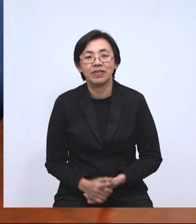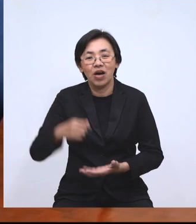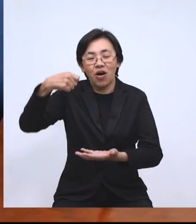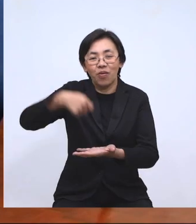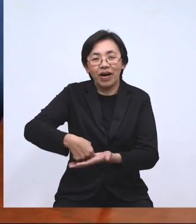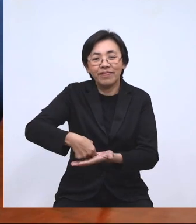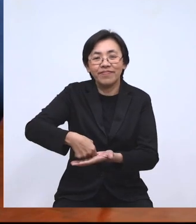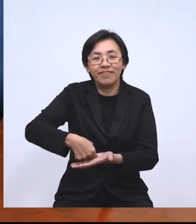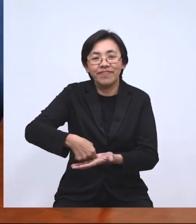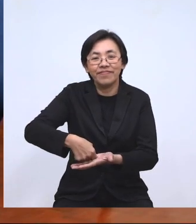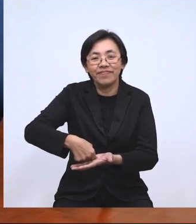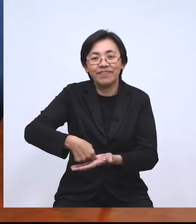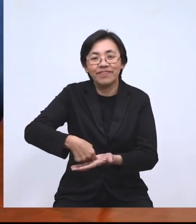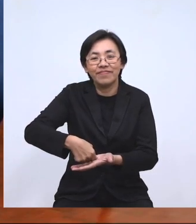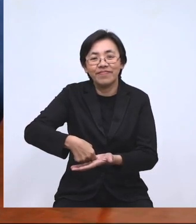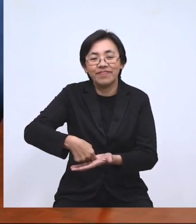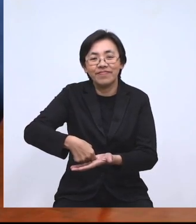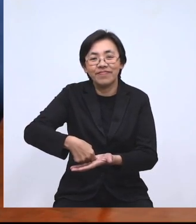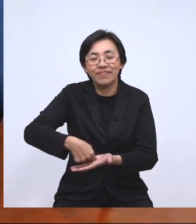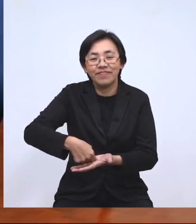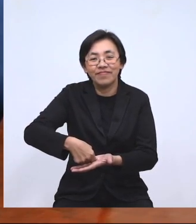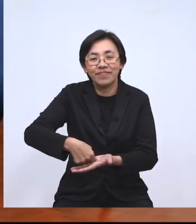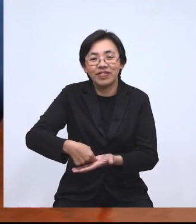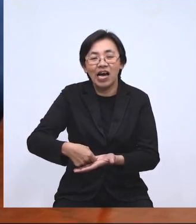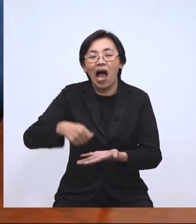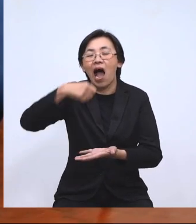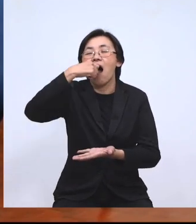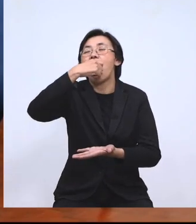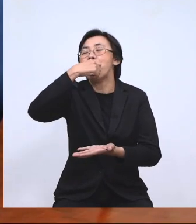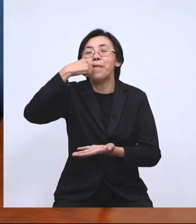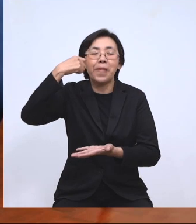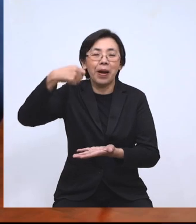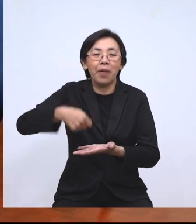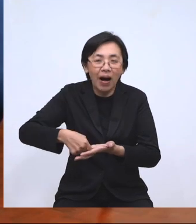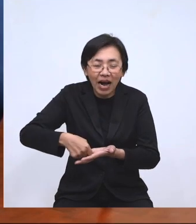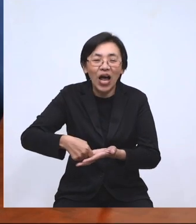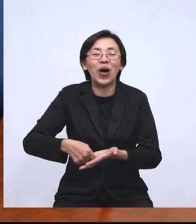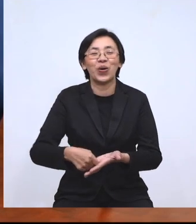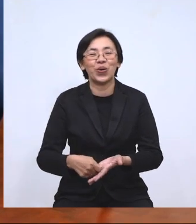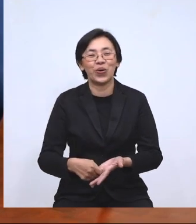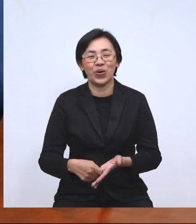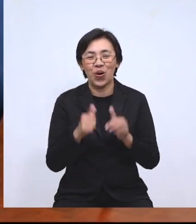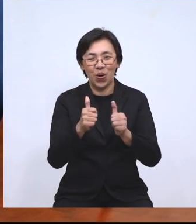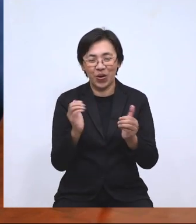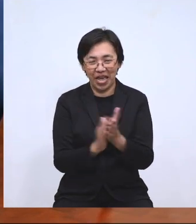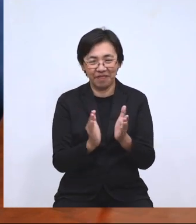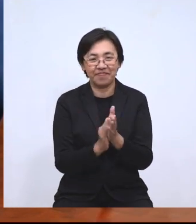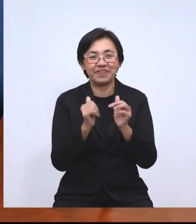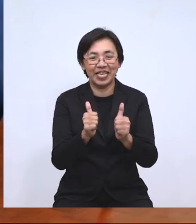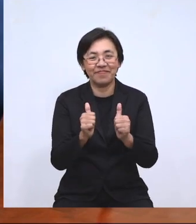าง นะครับวางช้อน ครับ อันนี้คือขวาน อันนี้คือขวานค่ะโอเค วาง ช้อน